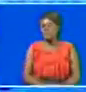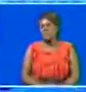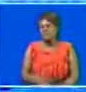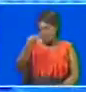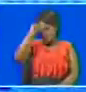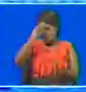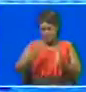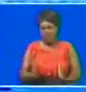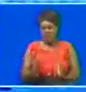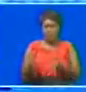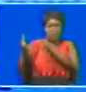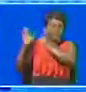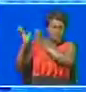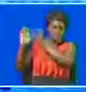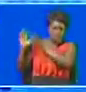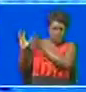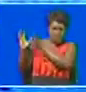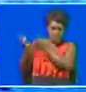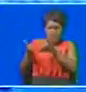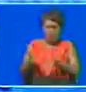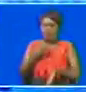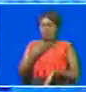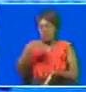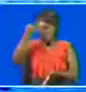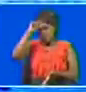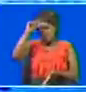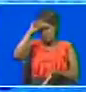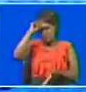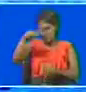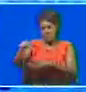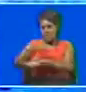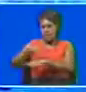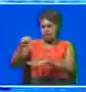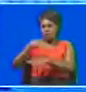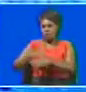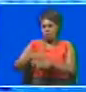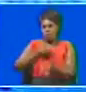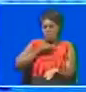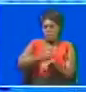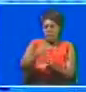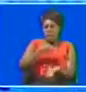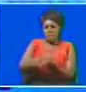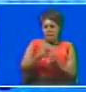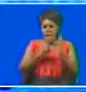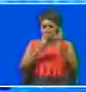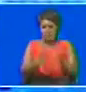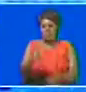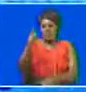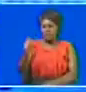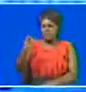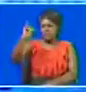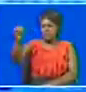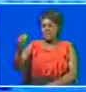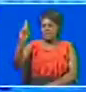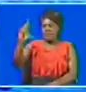Na gavana wa kaunti ya Kilifi Amason Kingi sasa anataka serikali ya taifa kuchapisha ripoti ya tume ya ukweli, haki na